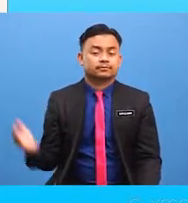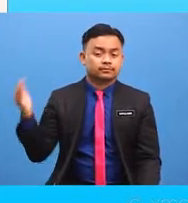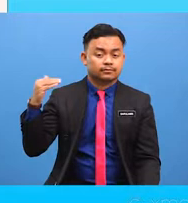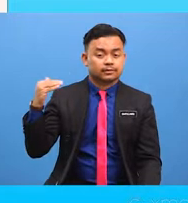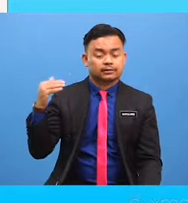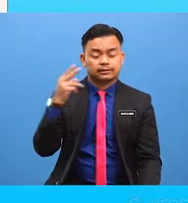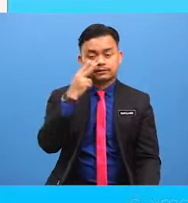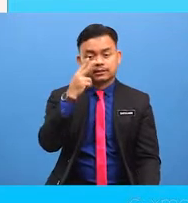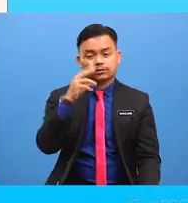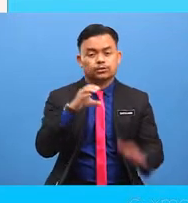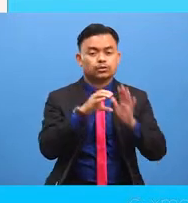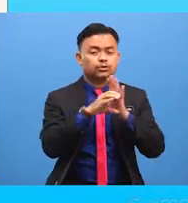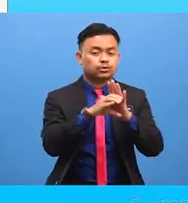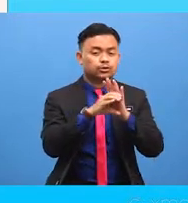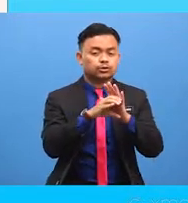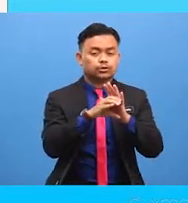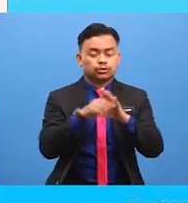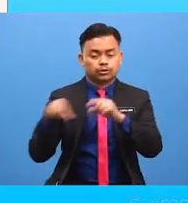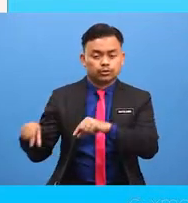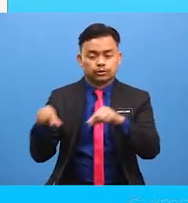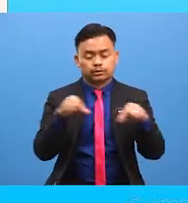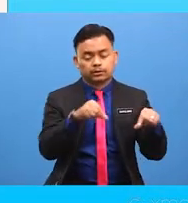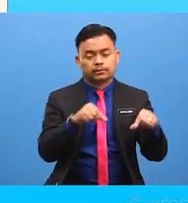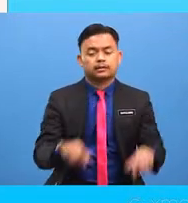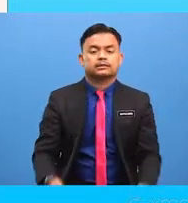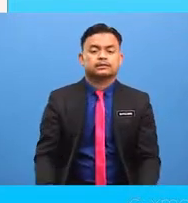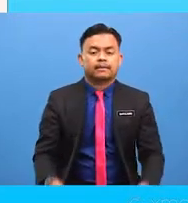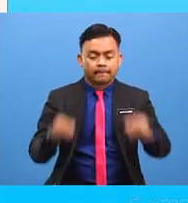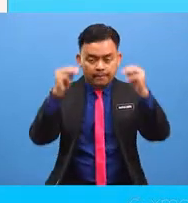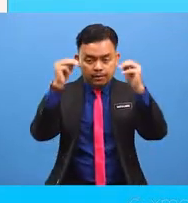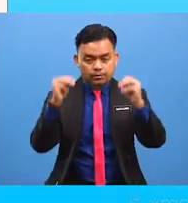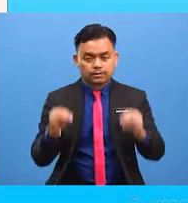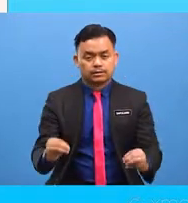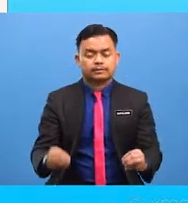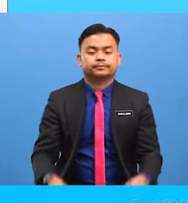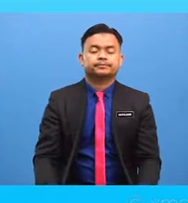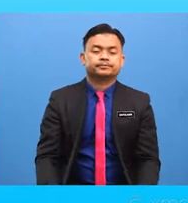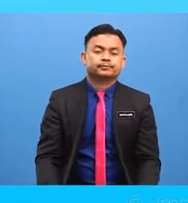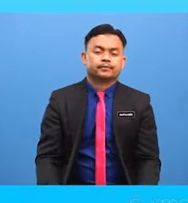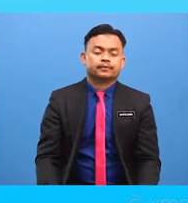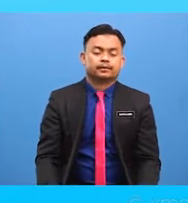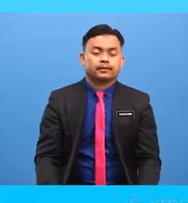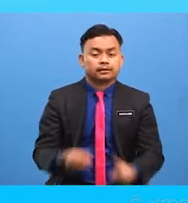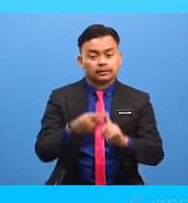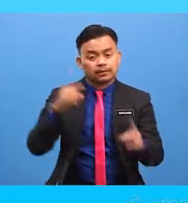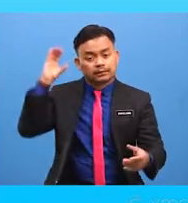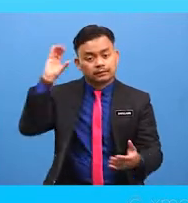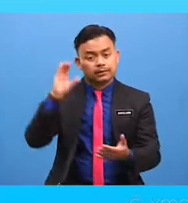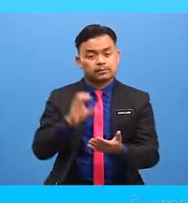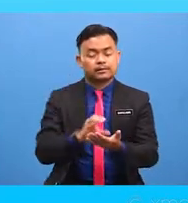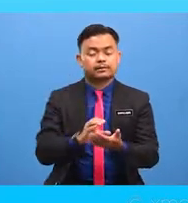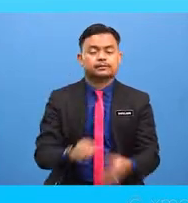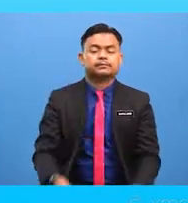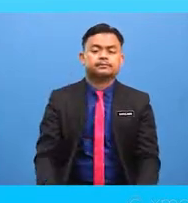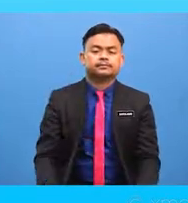Mari kita lihat beberapa contoh gerak balas manusia terhadap rangsangan. Dari gambar yang dipaparkan,